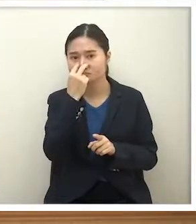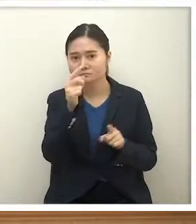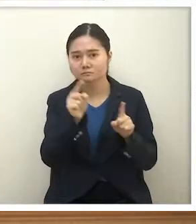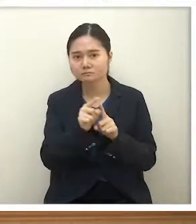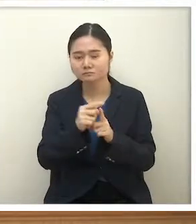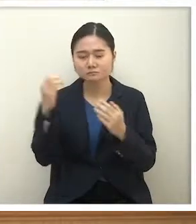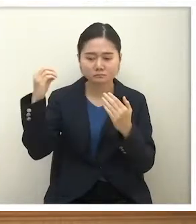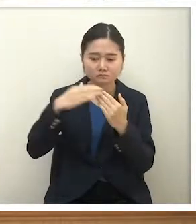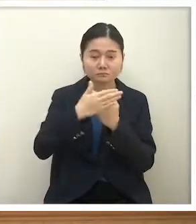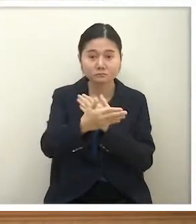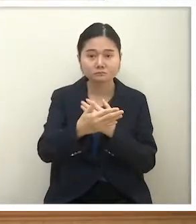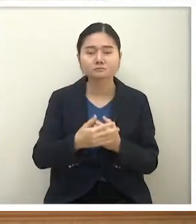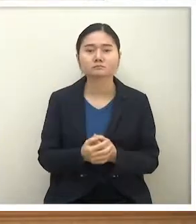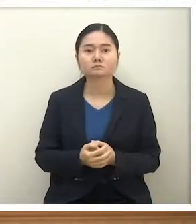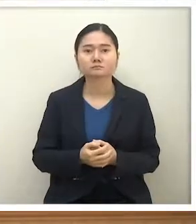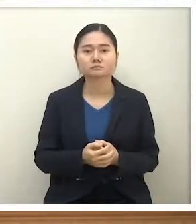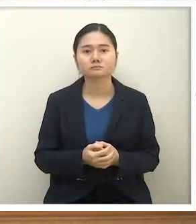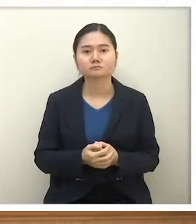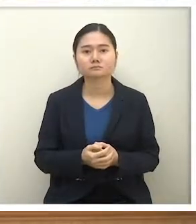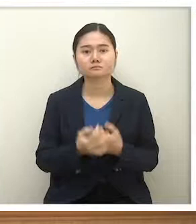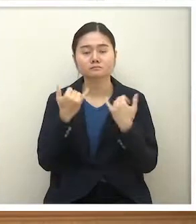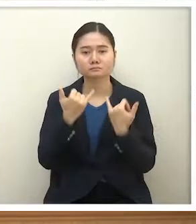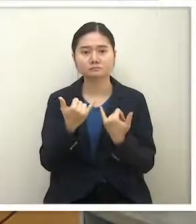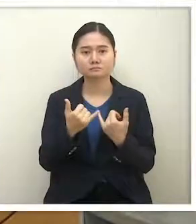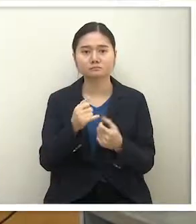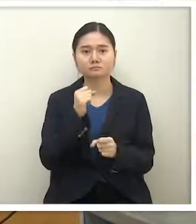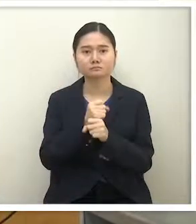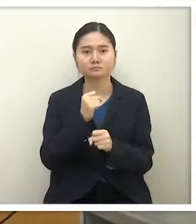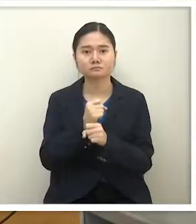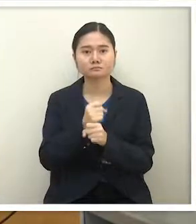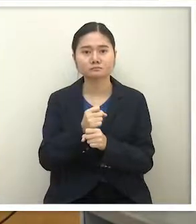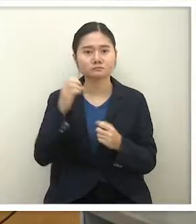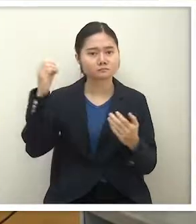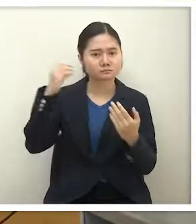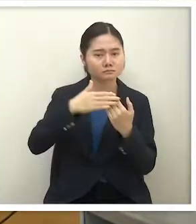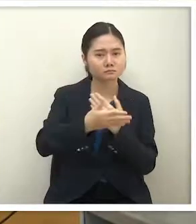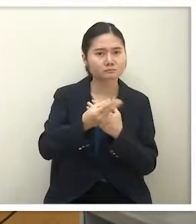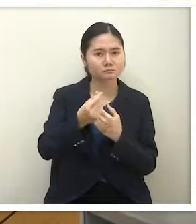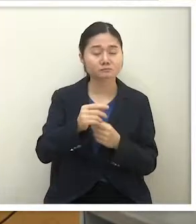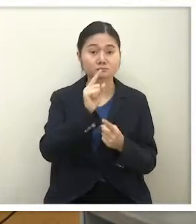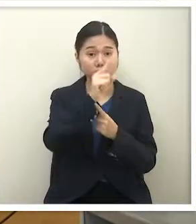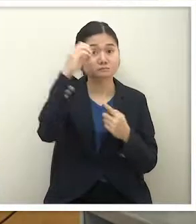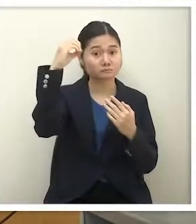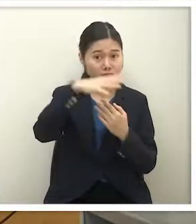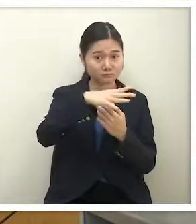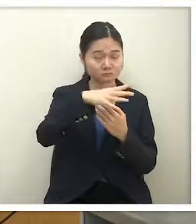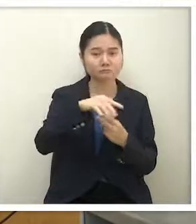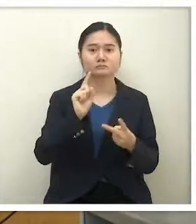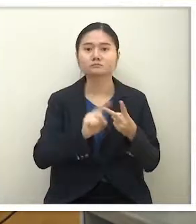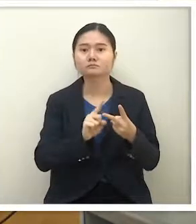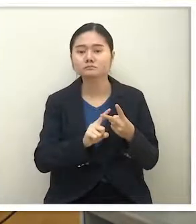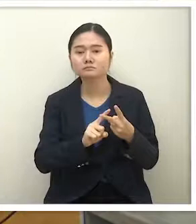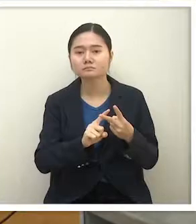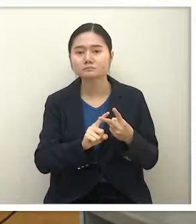ติใช่ไหมอันนี้เขาใส่กี่จังหวะครับจังหวะที่1เป็นแสงจังหวะ